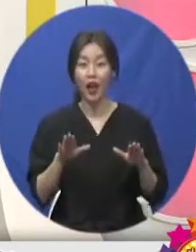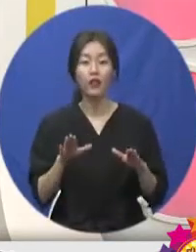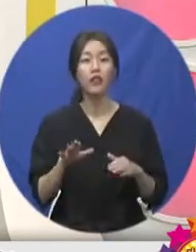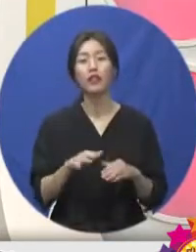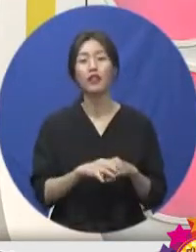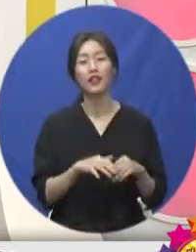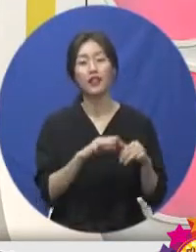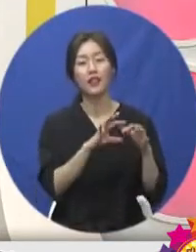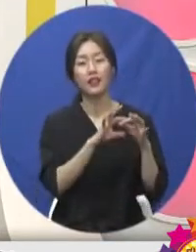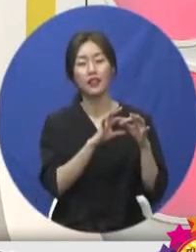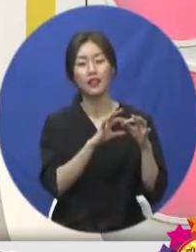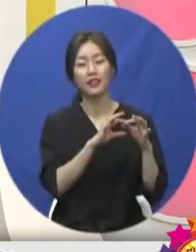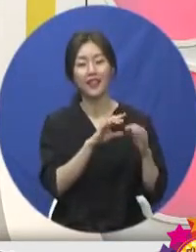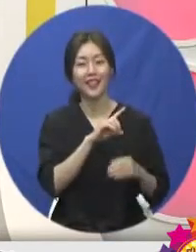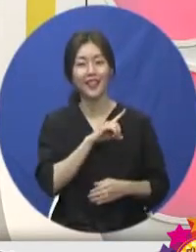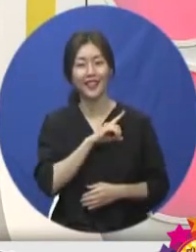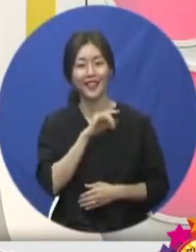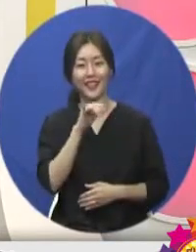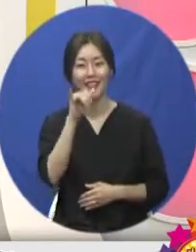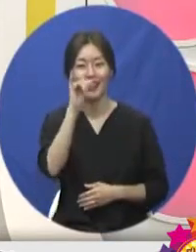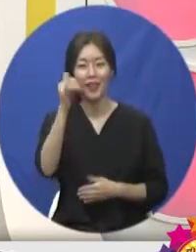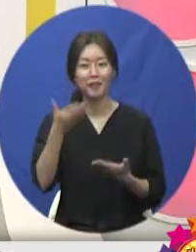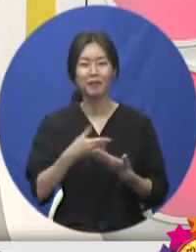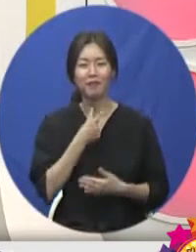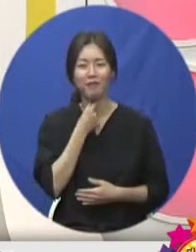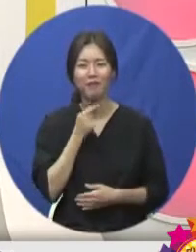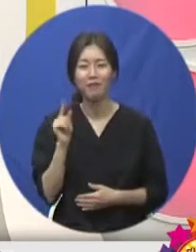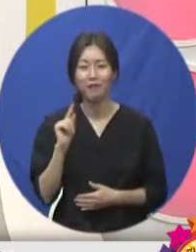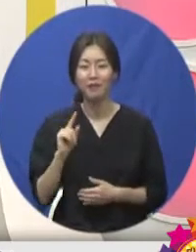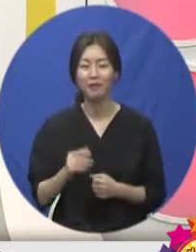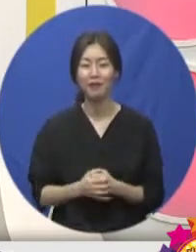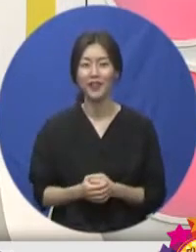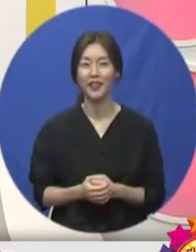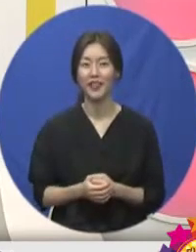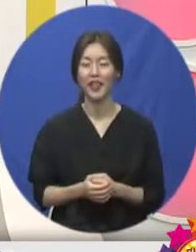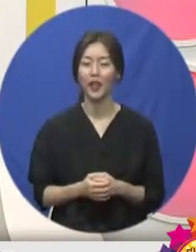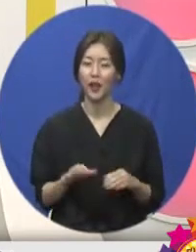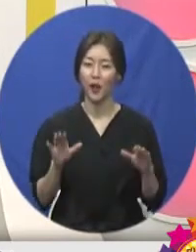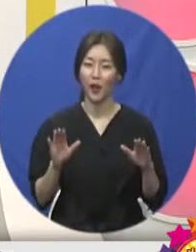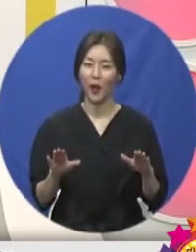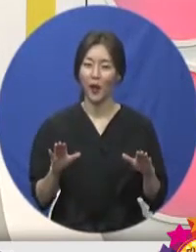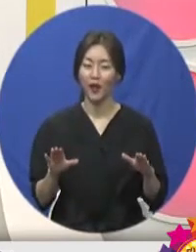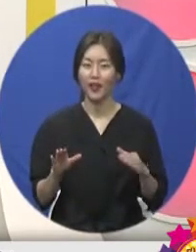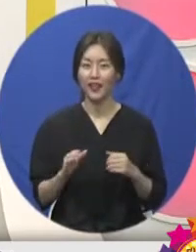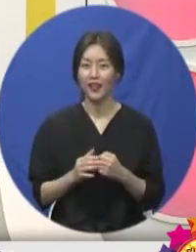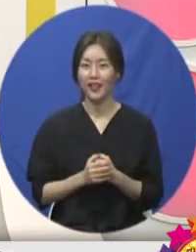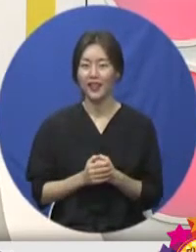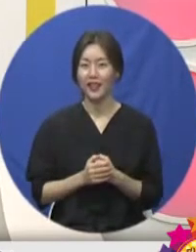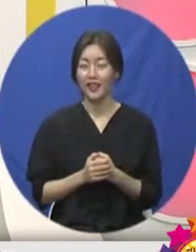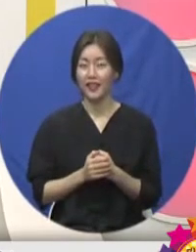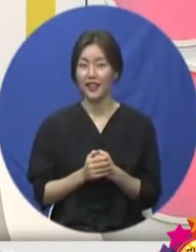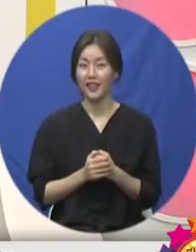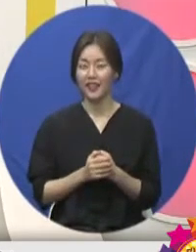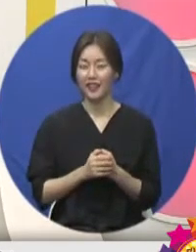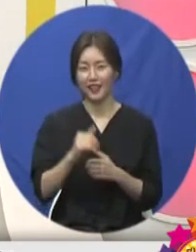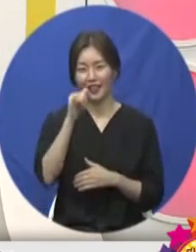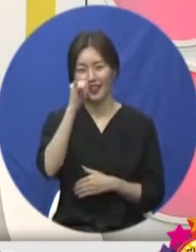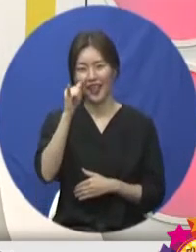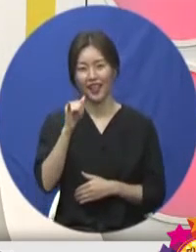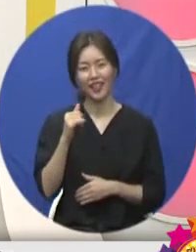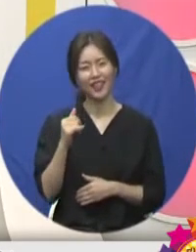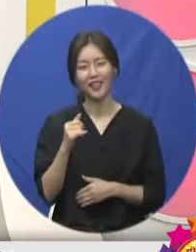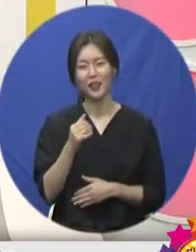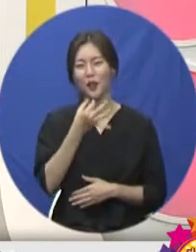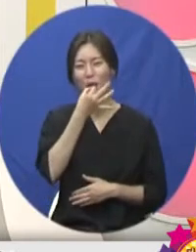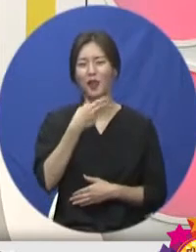상 받고 싶으세요? 대상이지. 오늘요? 예, 네. 대상이지. 아유, 상은 뭐, 욕심 안 내는 사람,